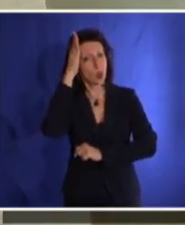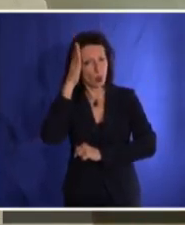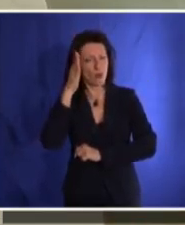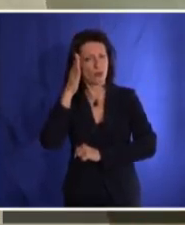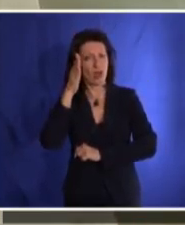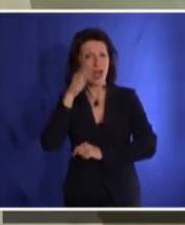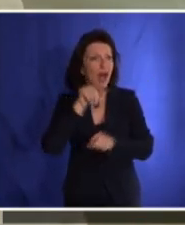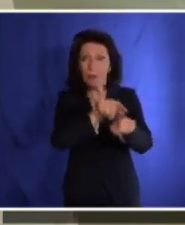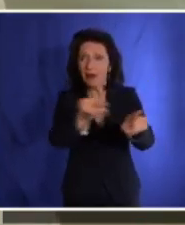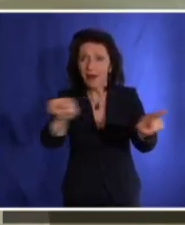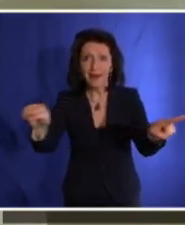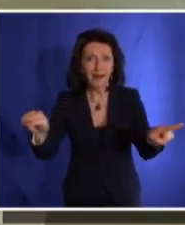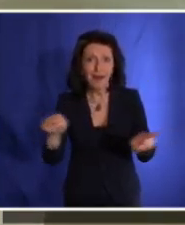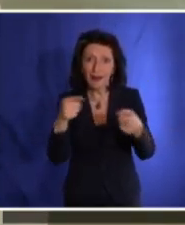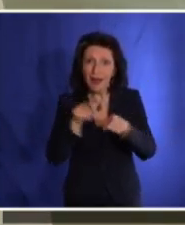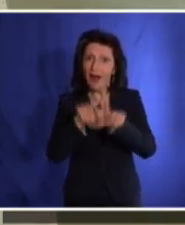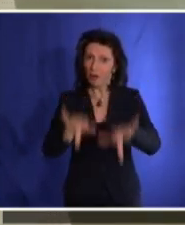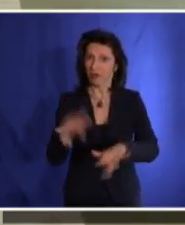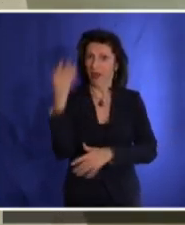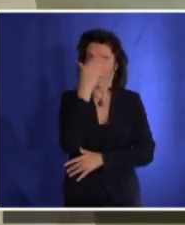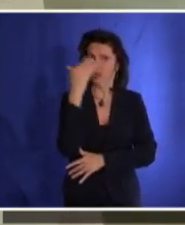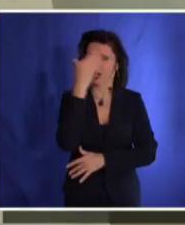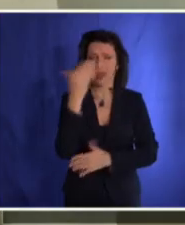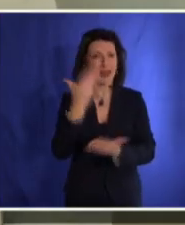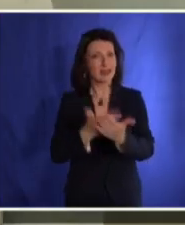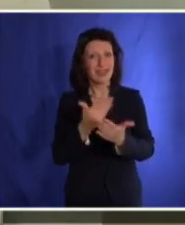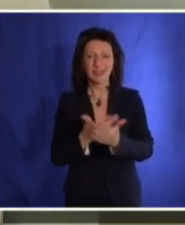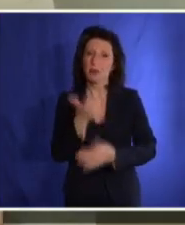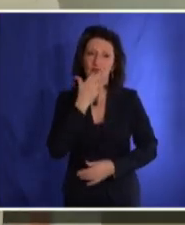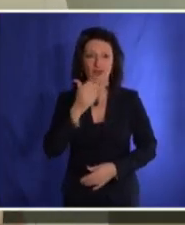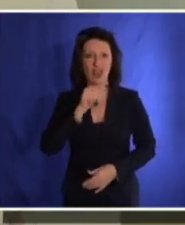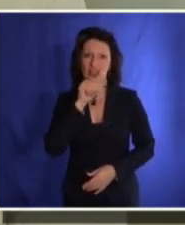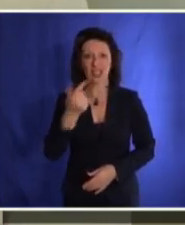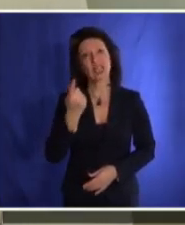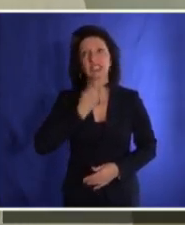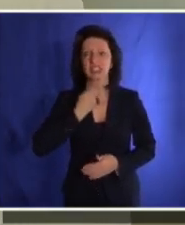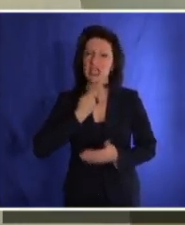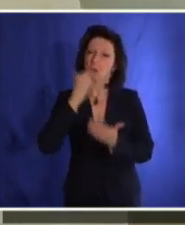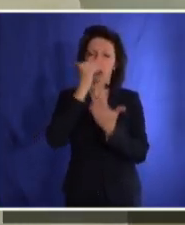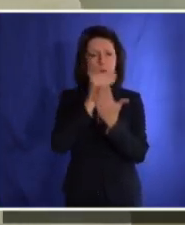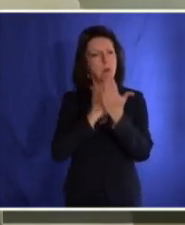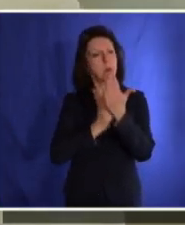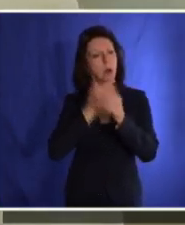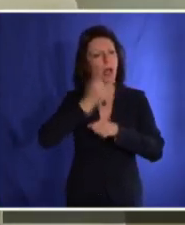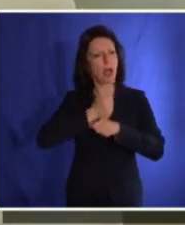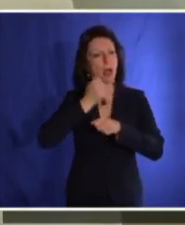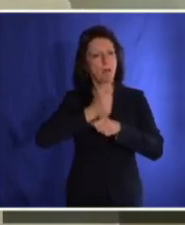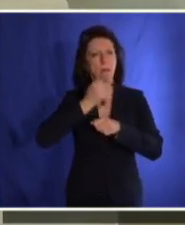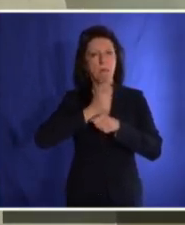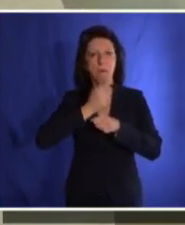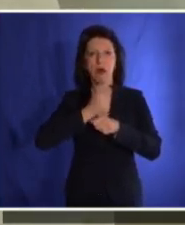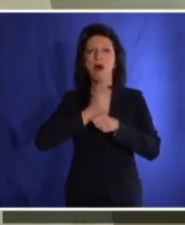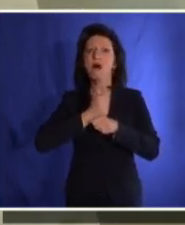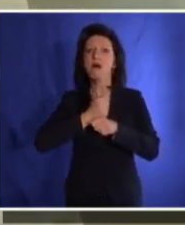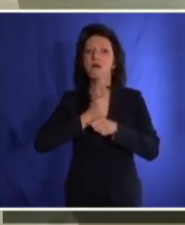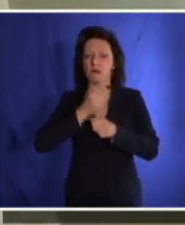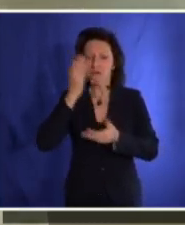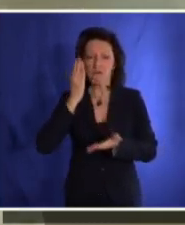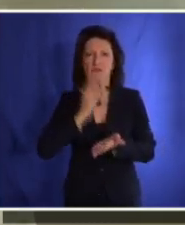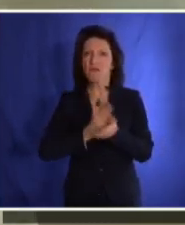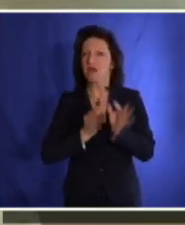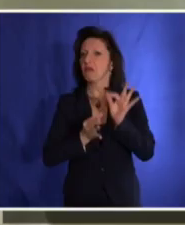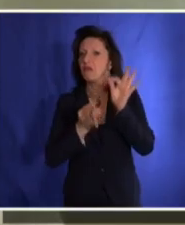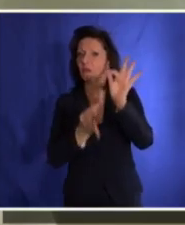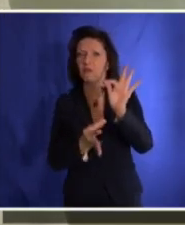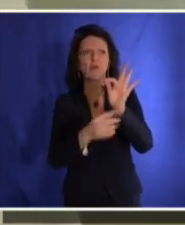alle auch. Und deshalb will ich kein Programm verordnen, das von euch nur abgenickt wird. Ich